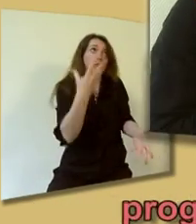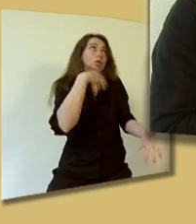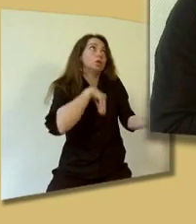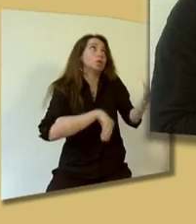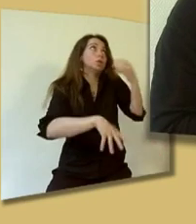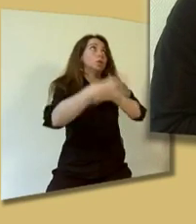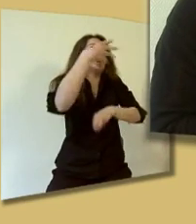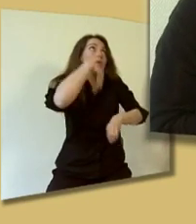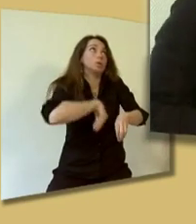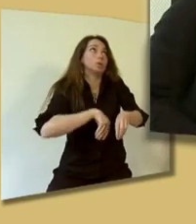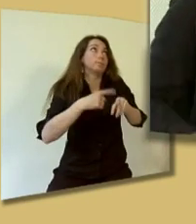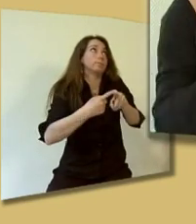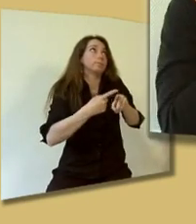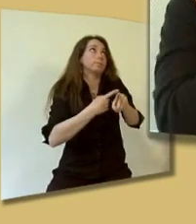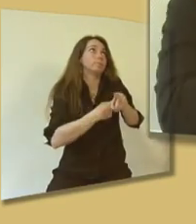Pourquoi tu pleures?